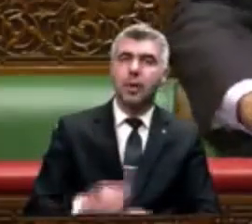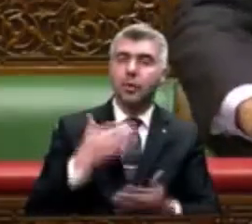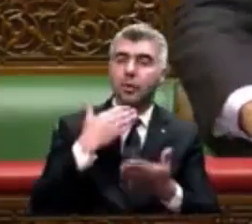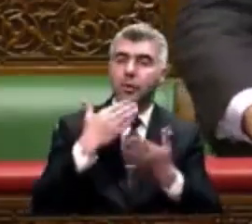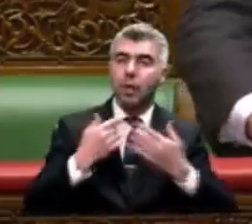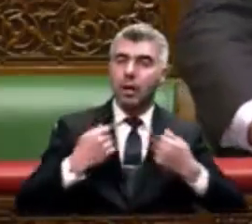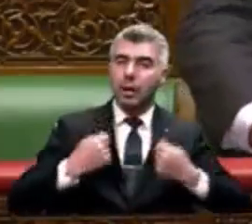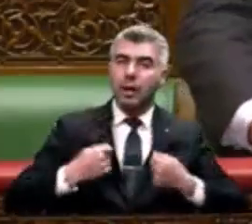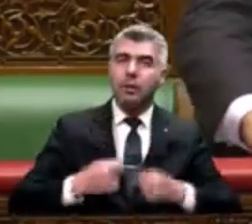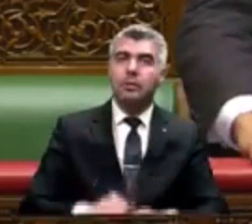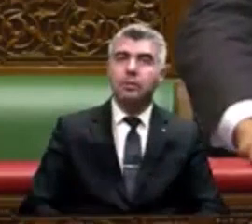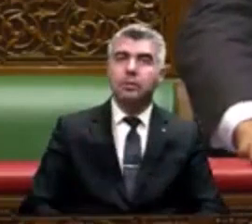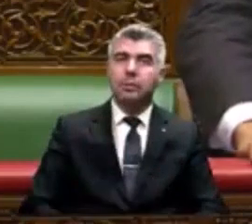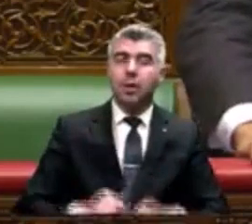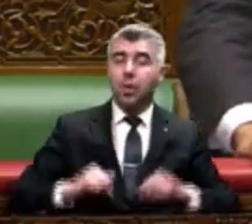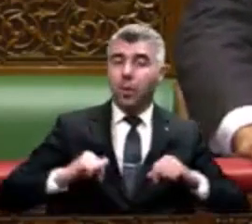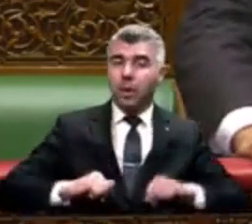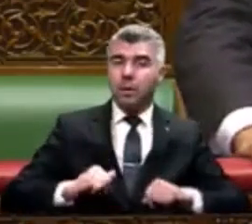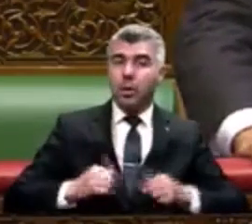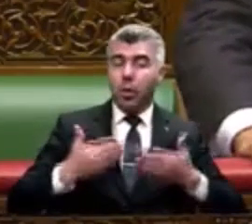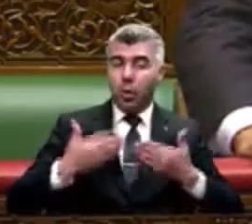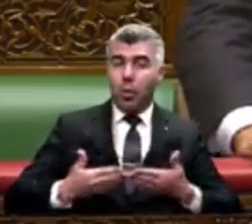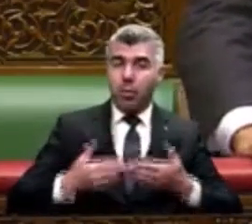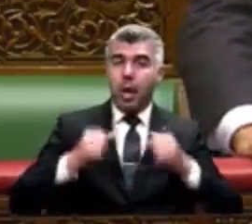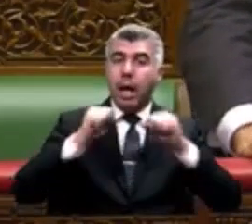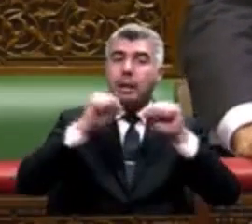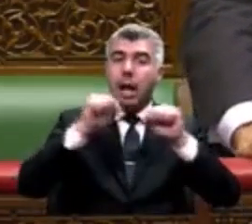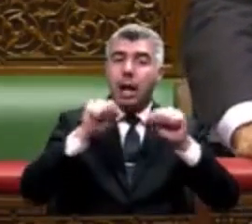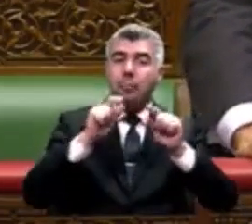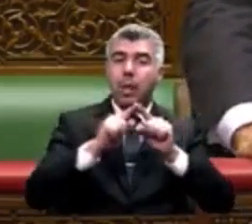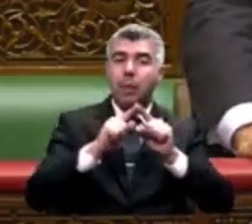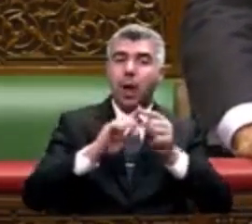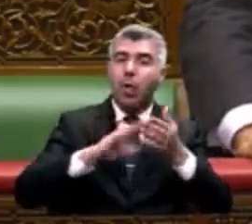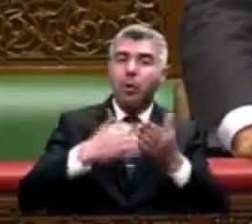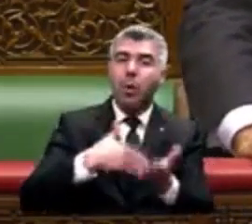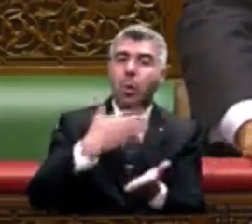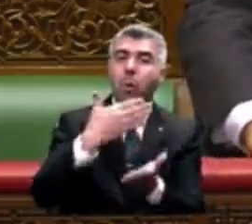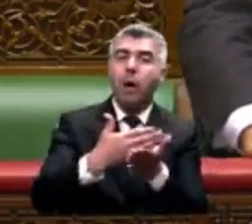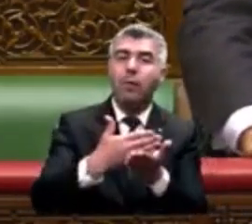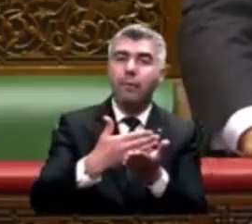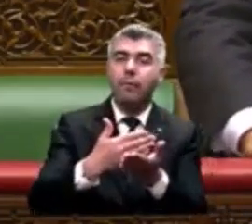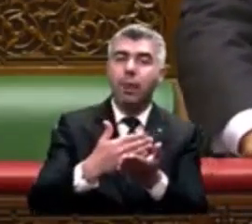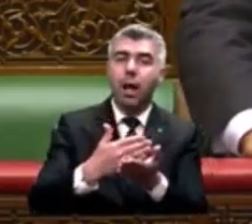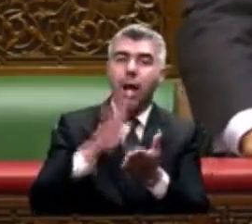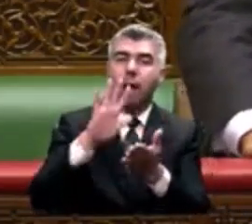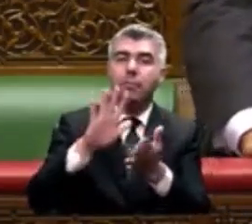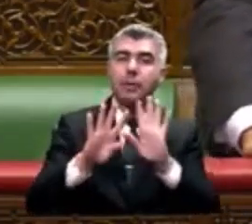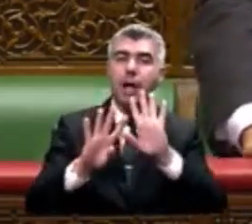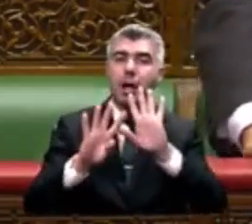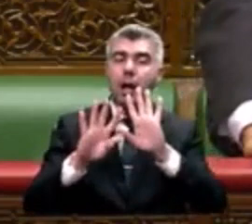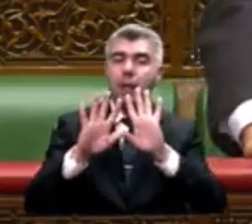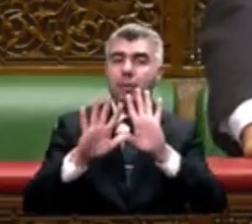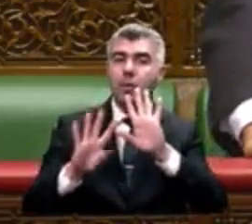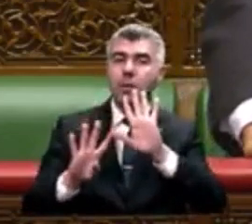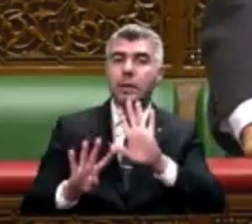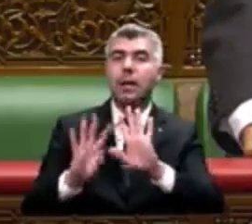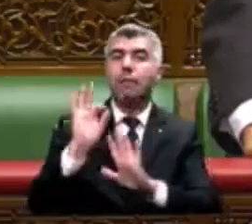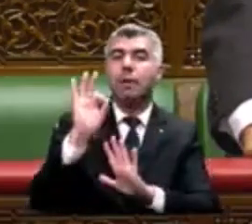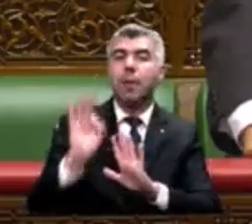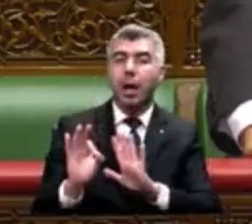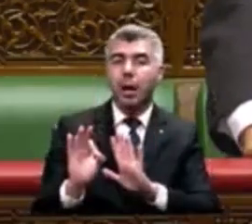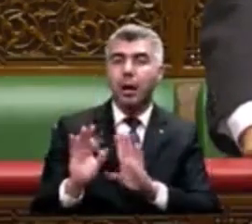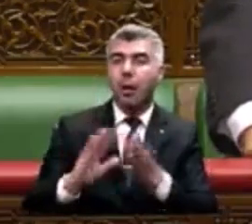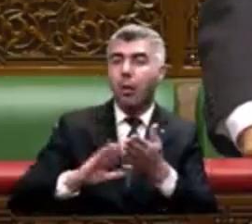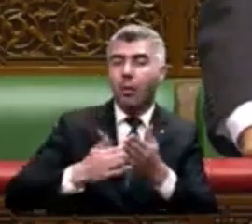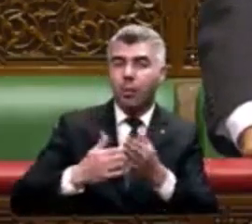سيد الرئيس. سيد الوزير، اليوم كاين إضراب وطني في قطاع التعليم والنسبة ديالو فاتت 95% حسب الأرقام اللي وصلتنا،